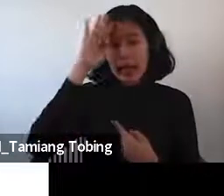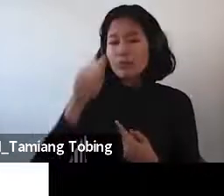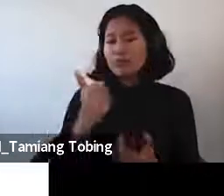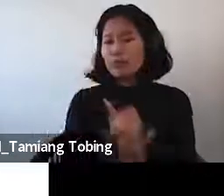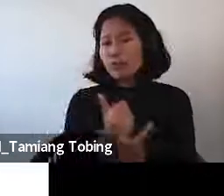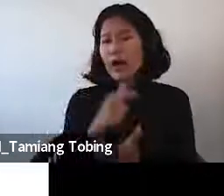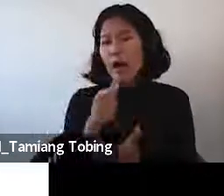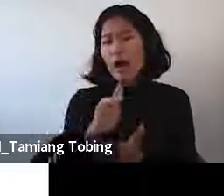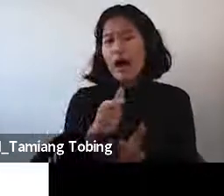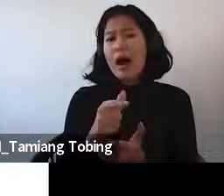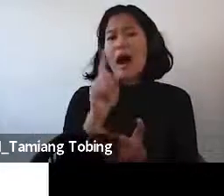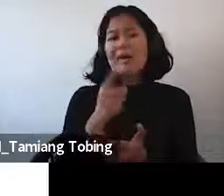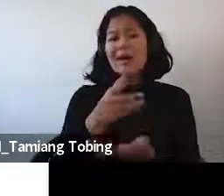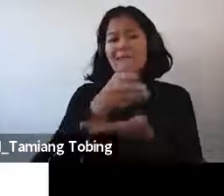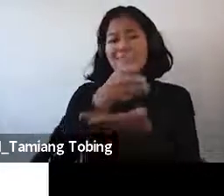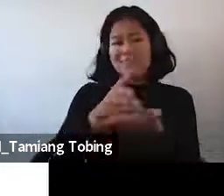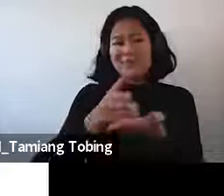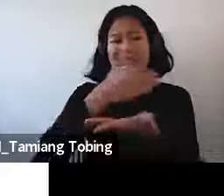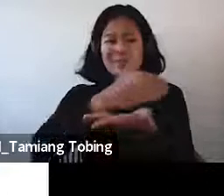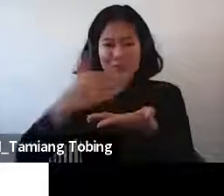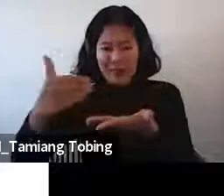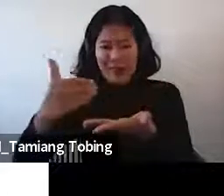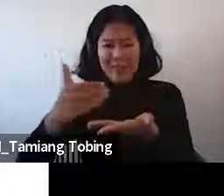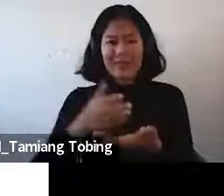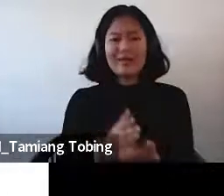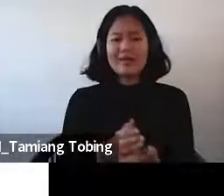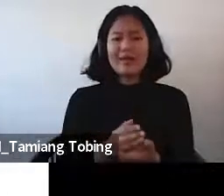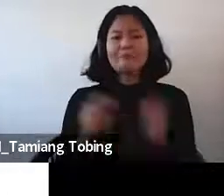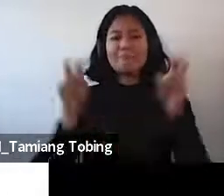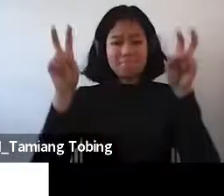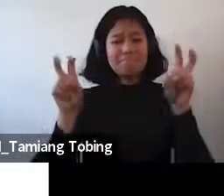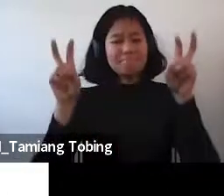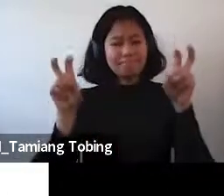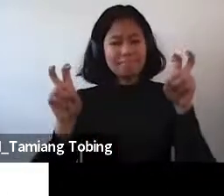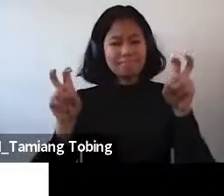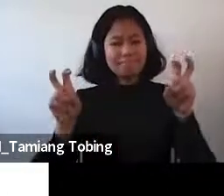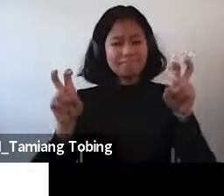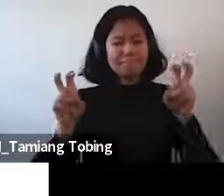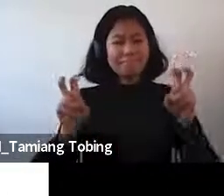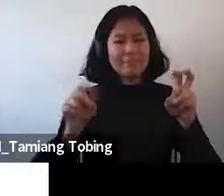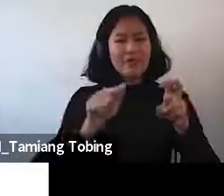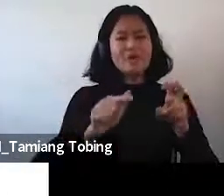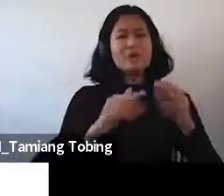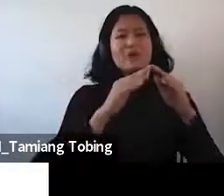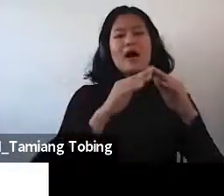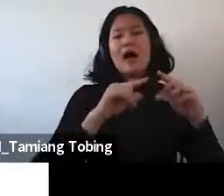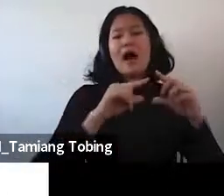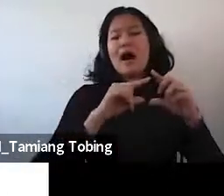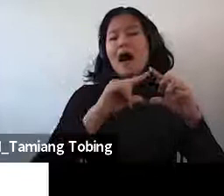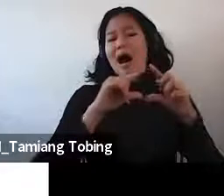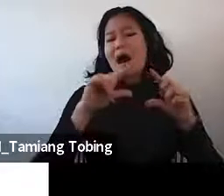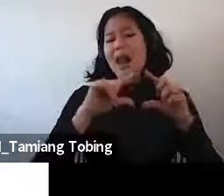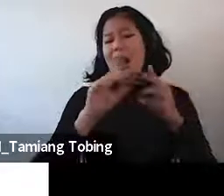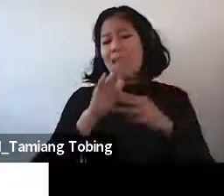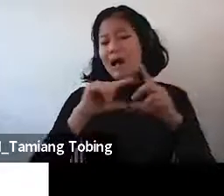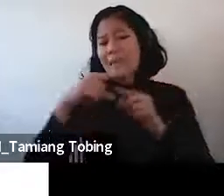berada di persimpangan berbagai, saya tanda dalam tanda kutip, saya pakai alamat sosial ya, social marker. Yang saya